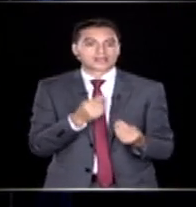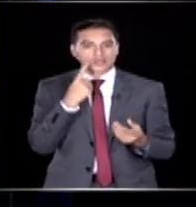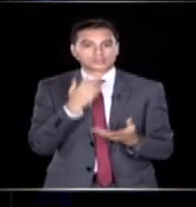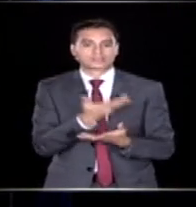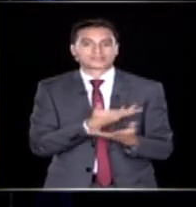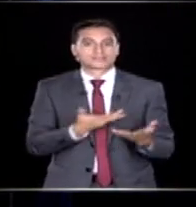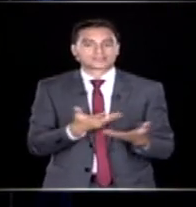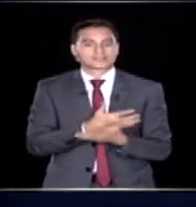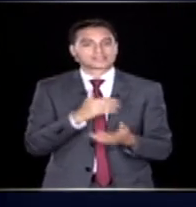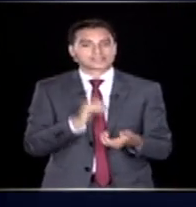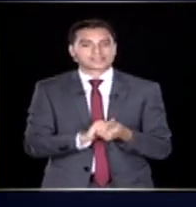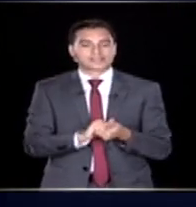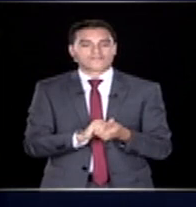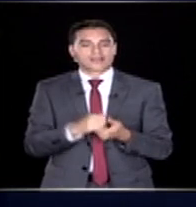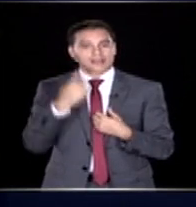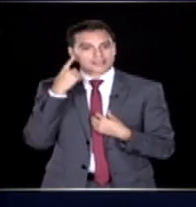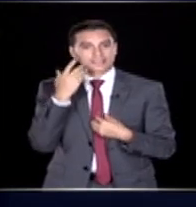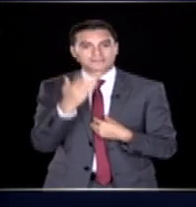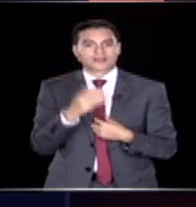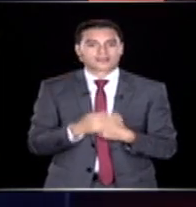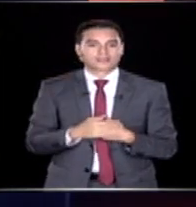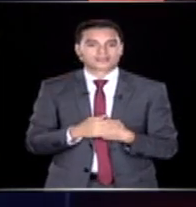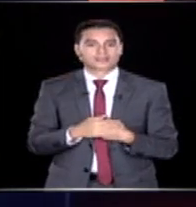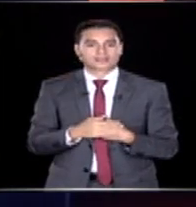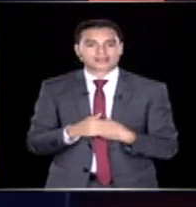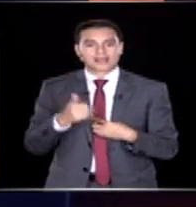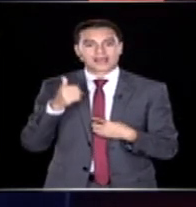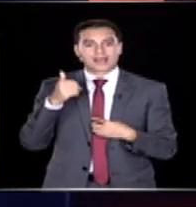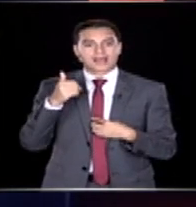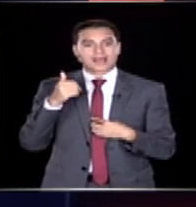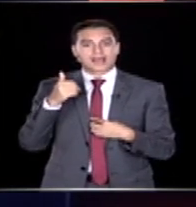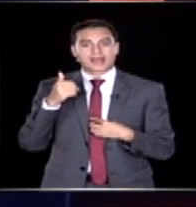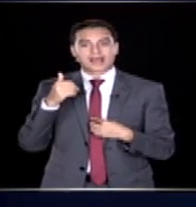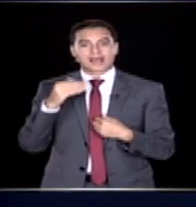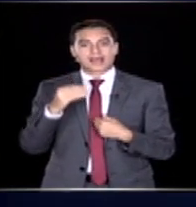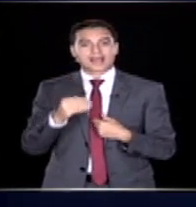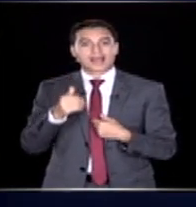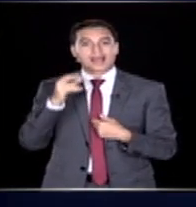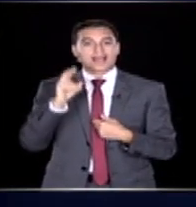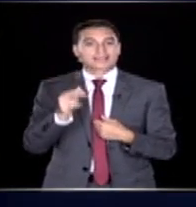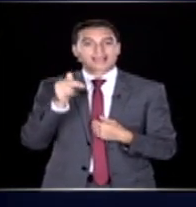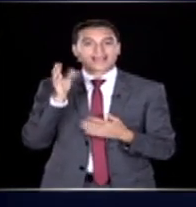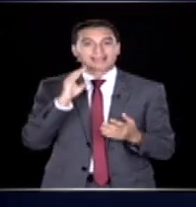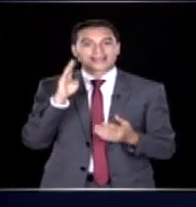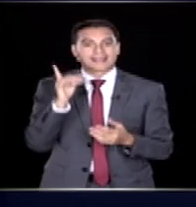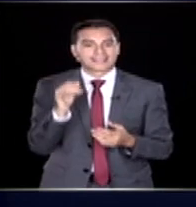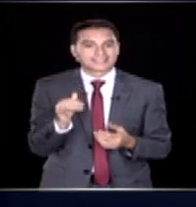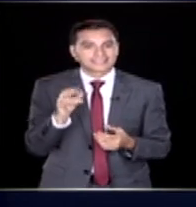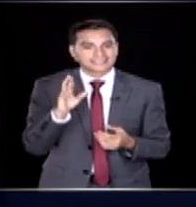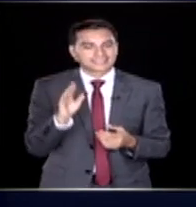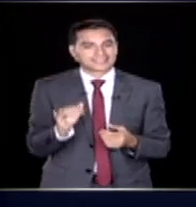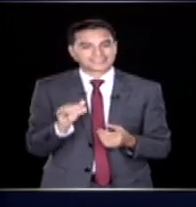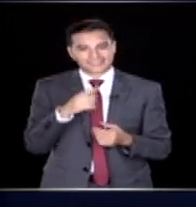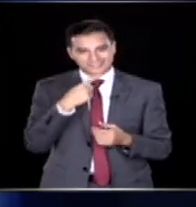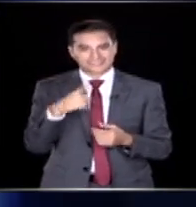الأغلبية. تمام، نسمع رأيك. أجاثا كريستي. يا سلام عزيز، مش بديني فرصة أهزر.